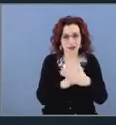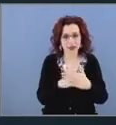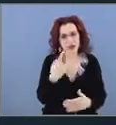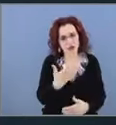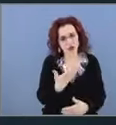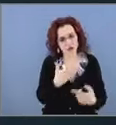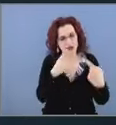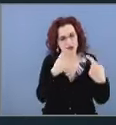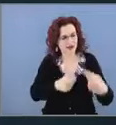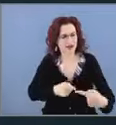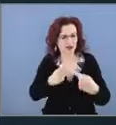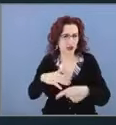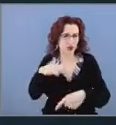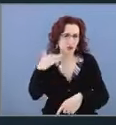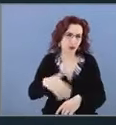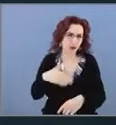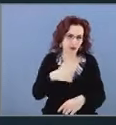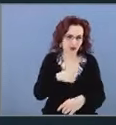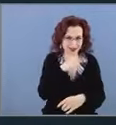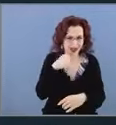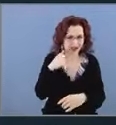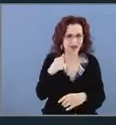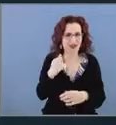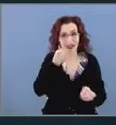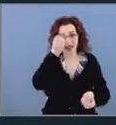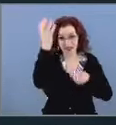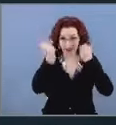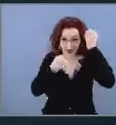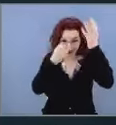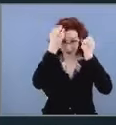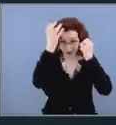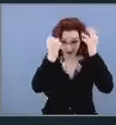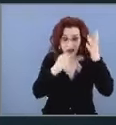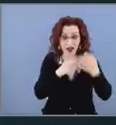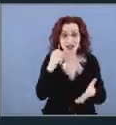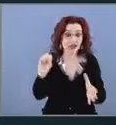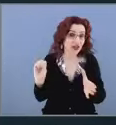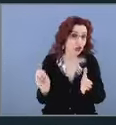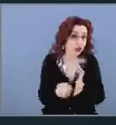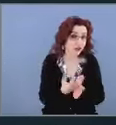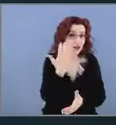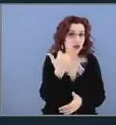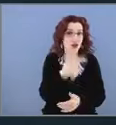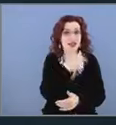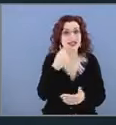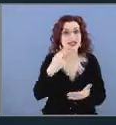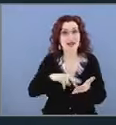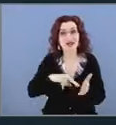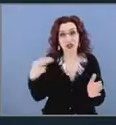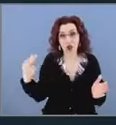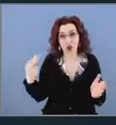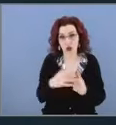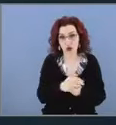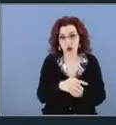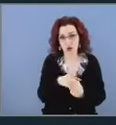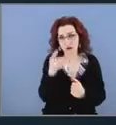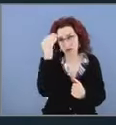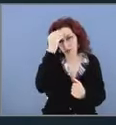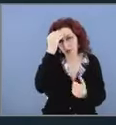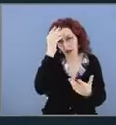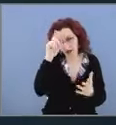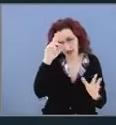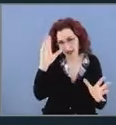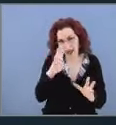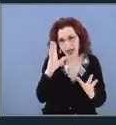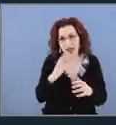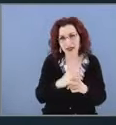che richiedono innovazione, che richiedono tecnologia. Basti pensare alla valorizzazione dei prodotti secondari di una